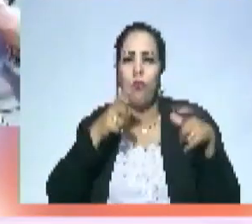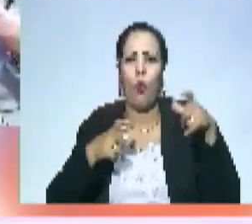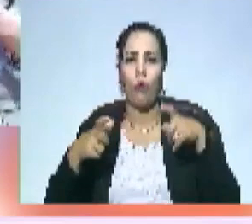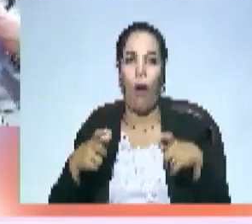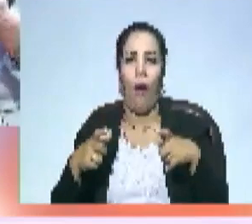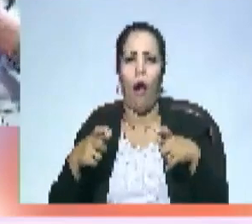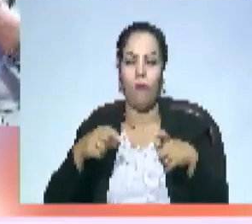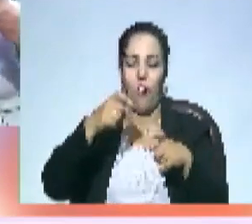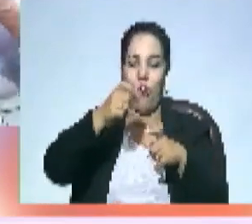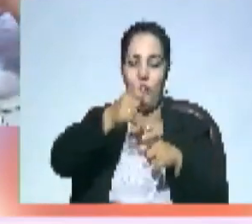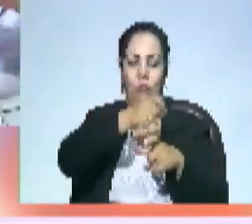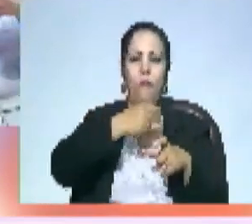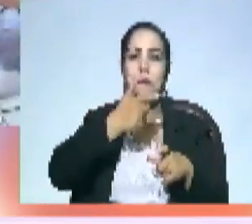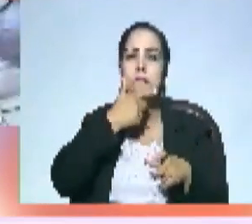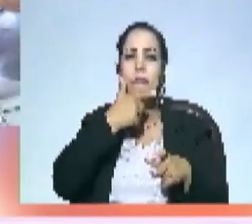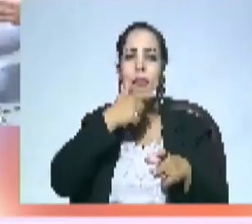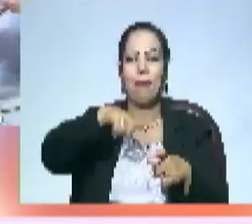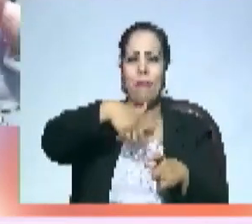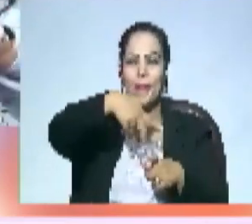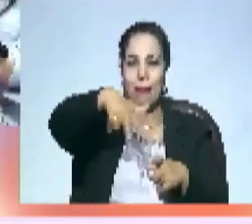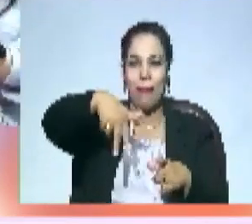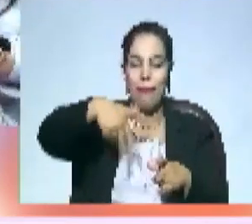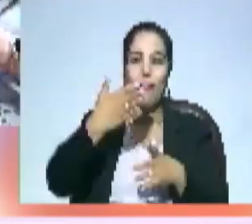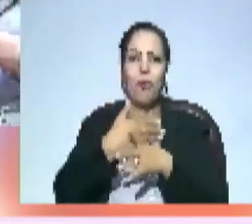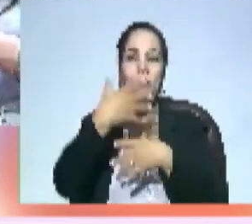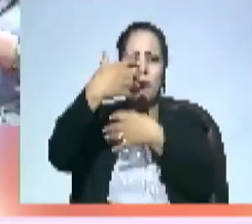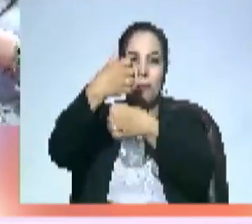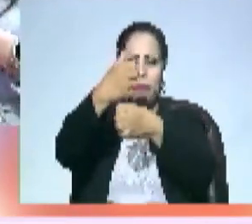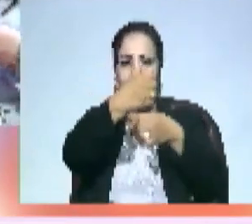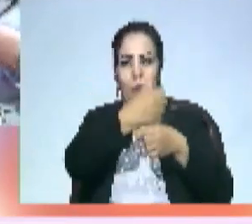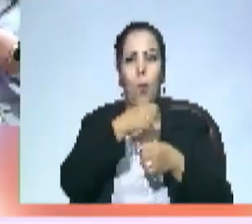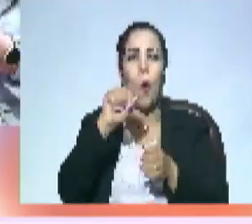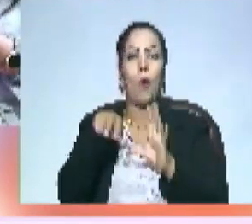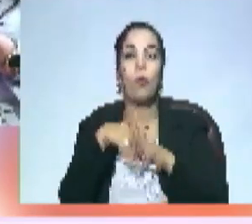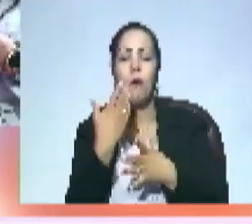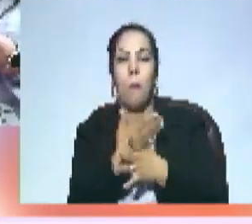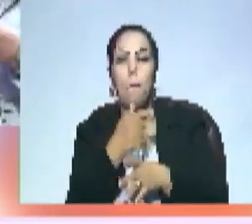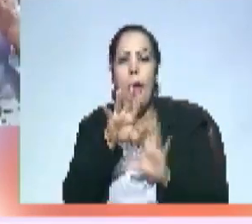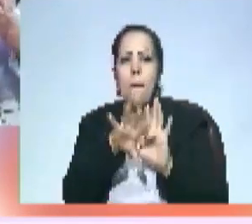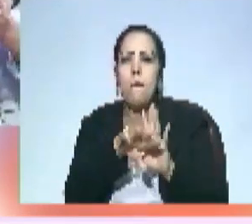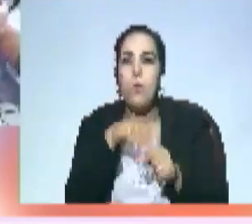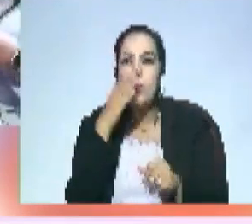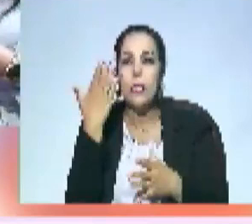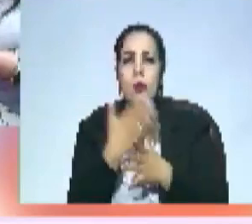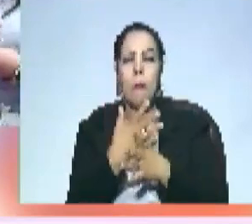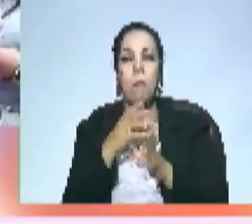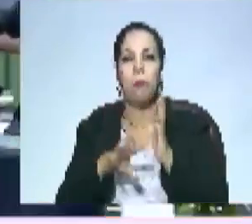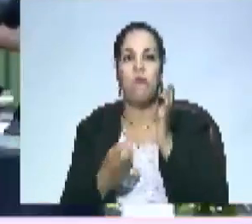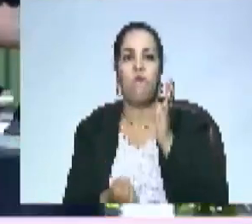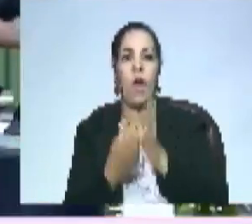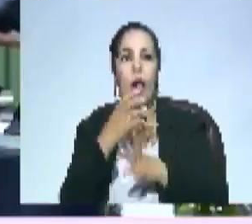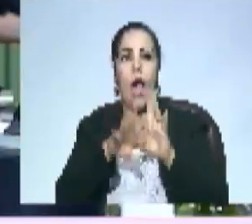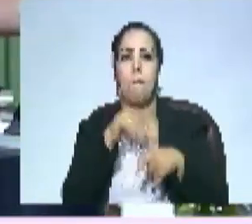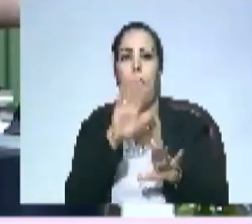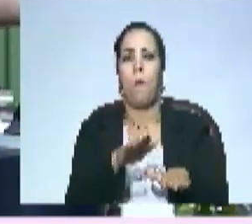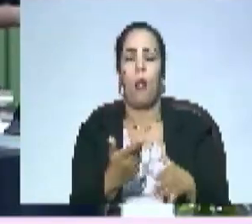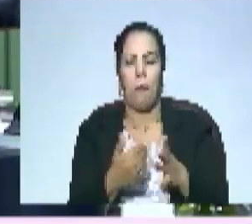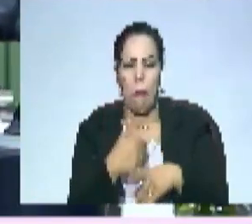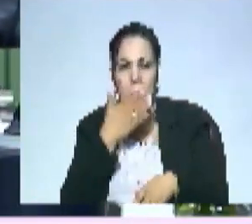هيبقى يعني فنشوف بقى النهارده هنعمله ازاي عشان في بعض الحلقات ما بنبقا بيبقى جاهز على